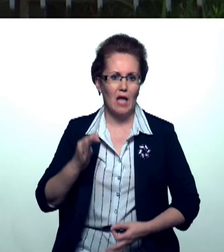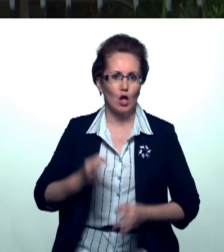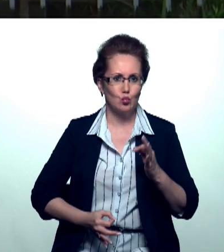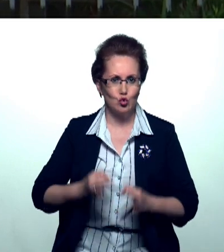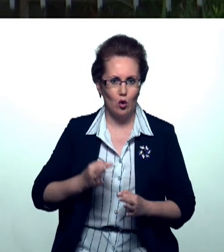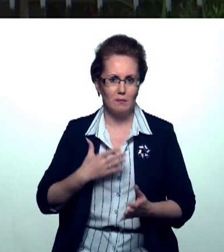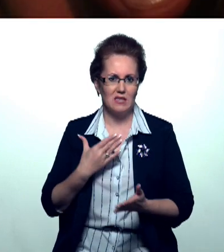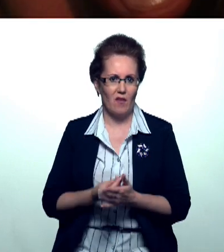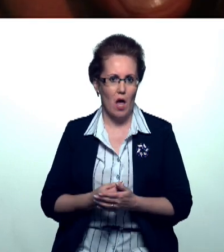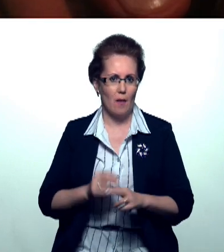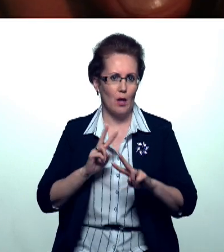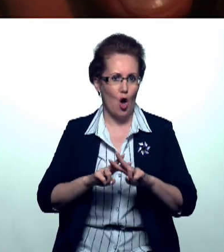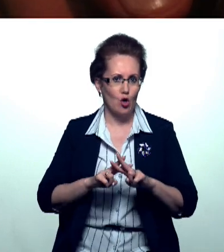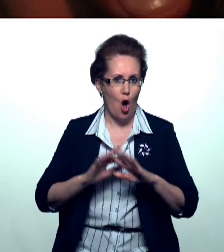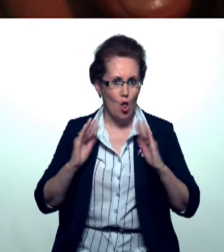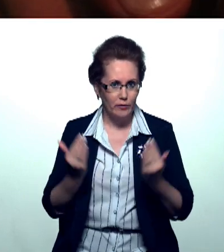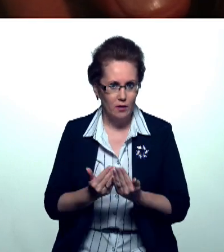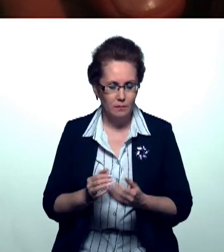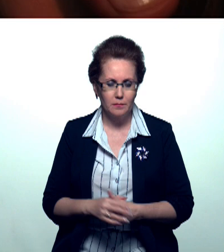из своей же колонии.